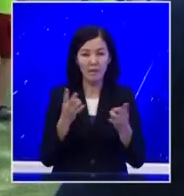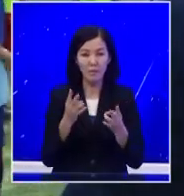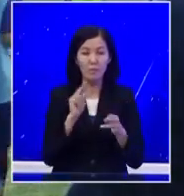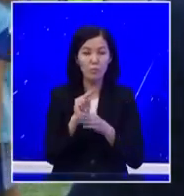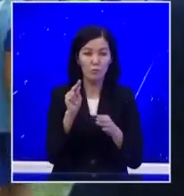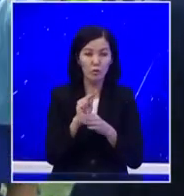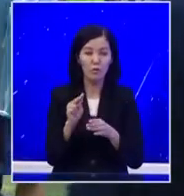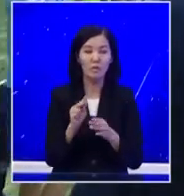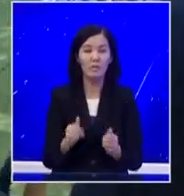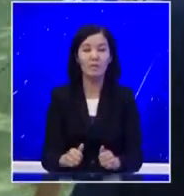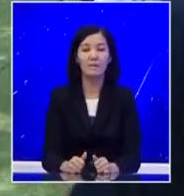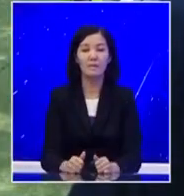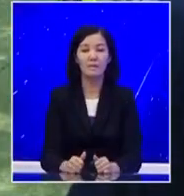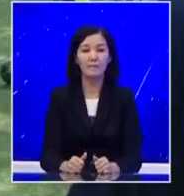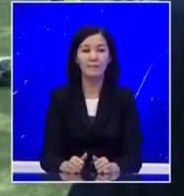выдавить